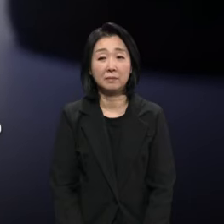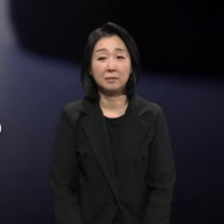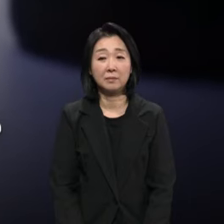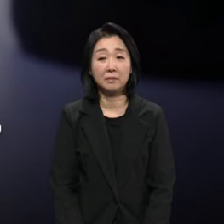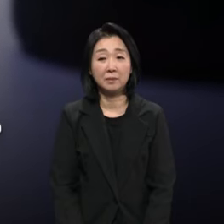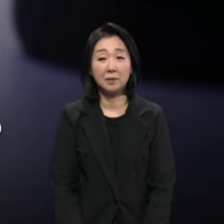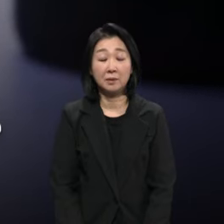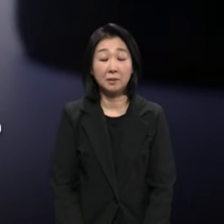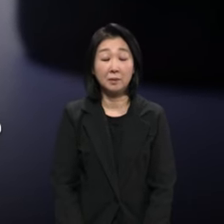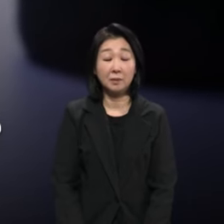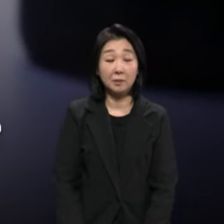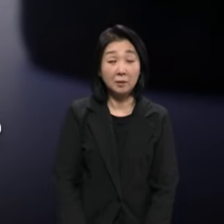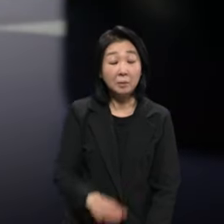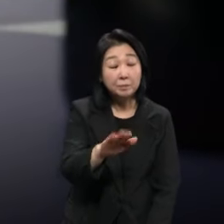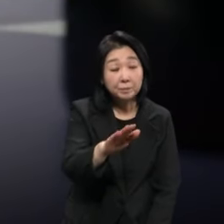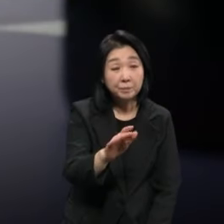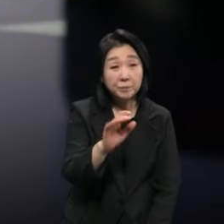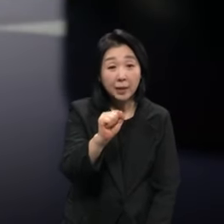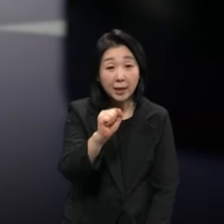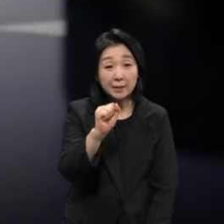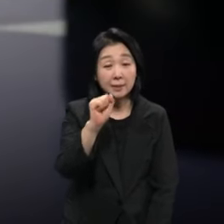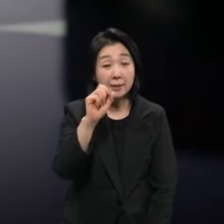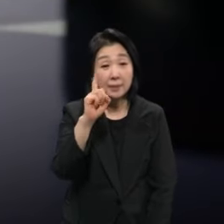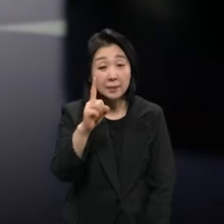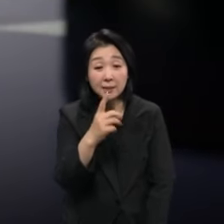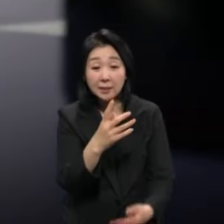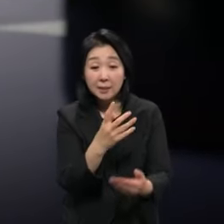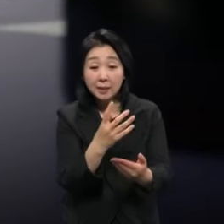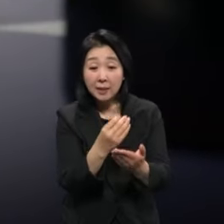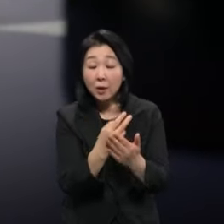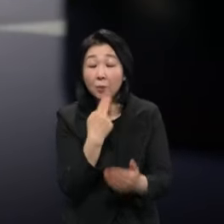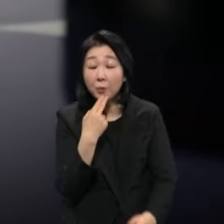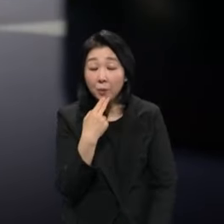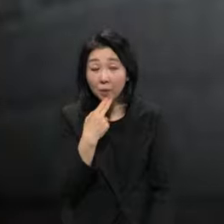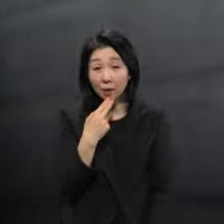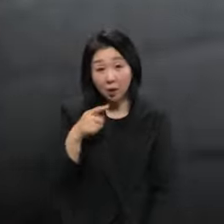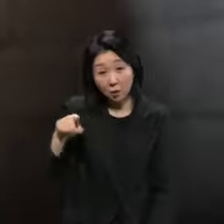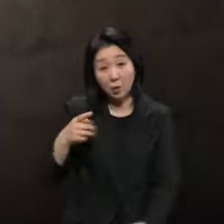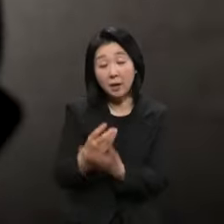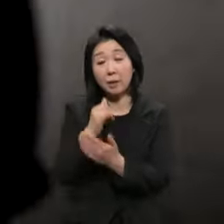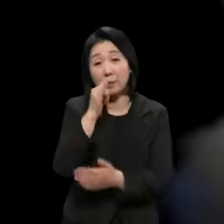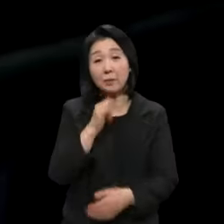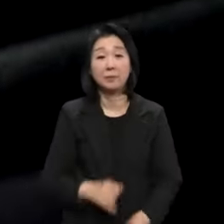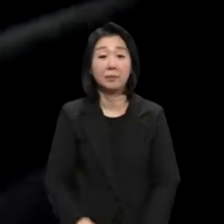그래서 그 SD 카드는 어디 있어요 지금? 저 어디 있을 겁니다. 집에 가지고 있습니다.